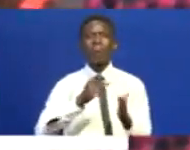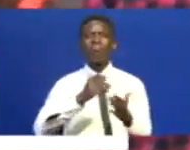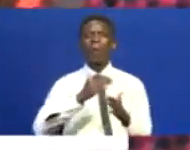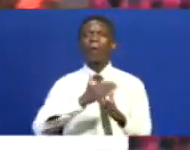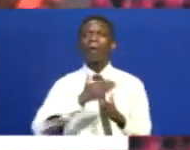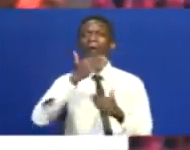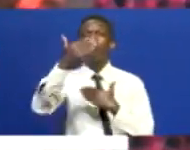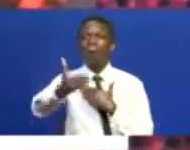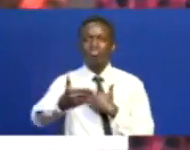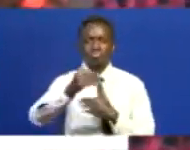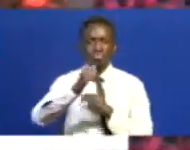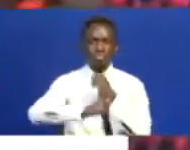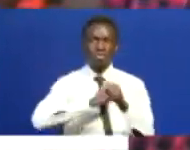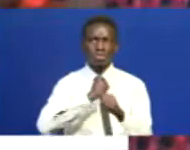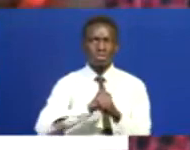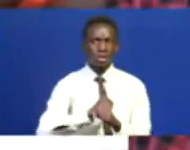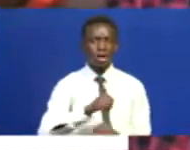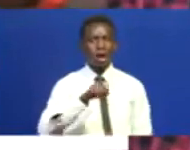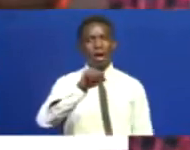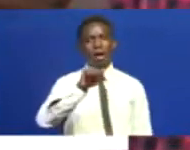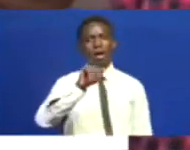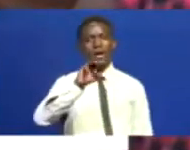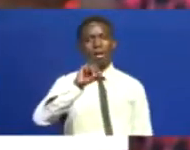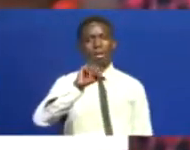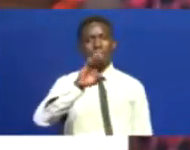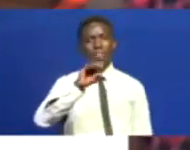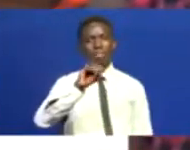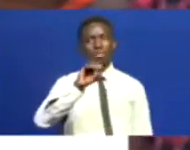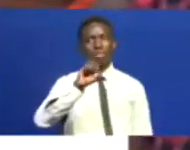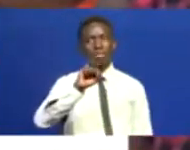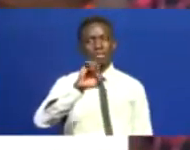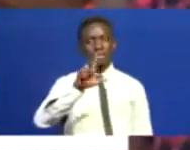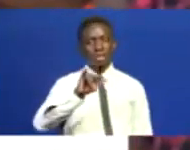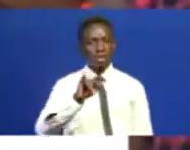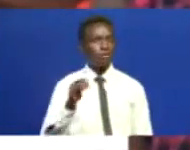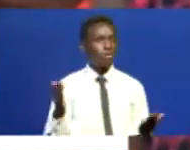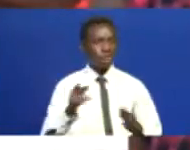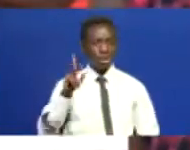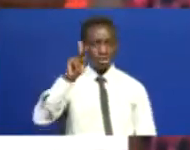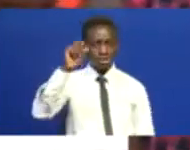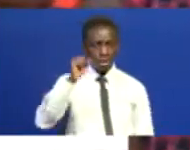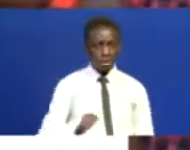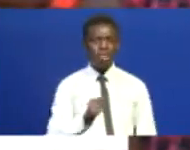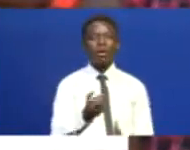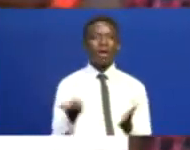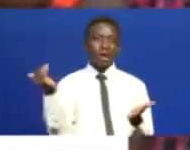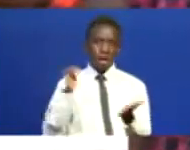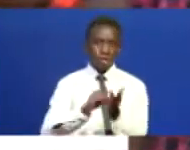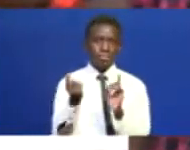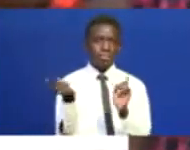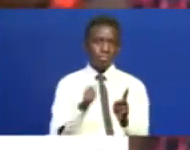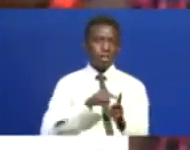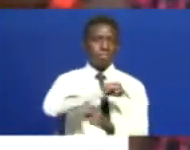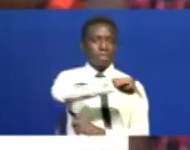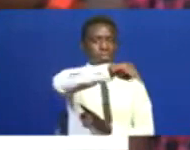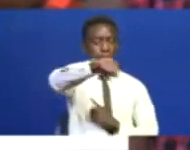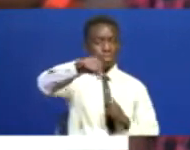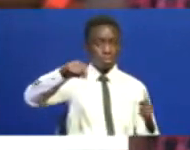Amboseli National Kajiado County. Kutoka hapo tunarudia tena. So tuna kitu